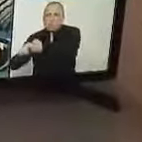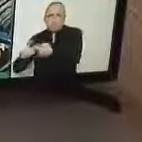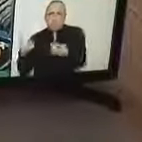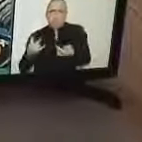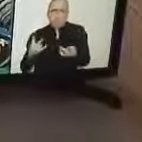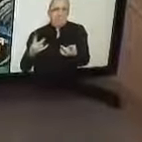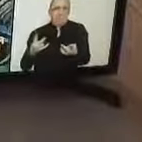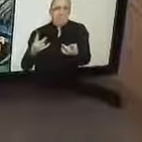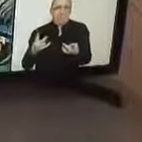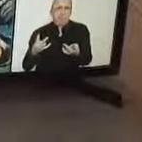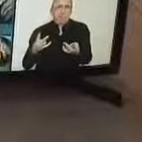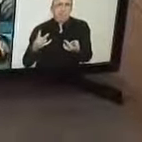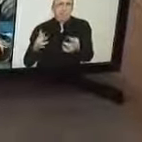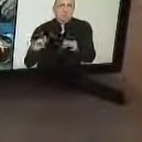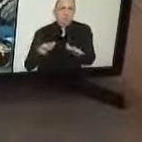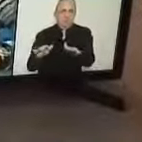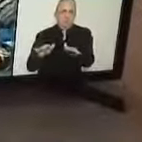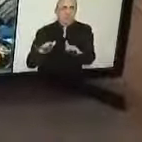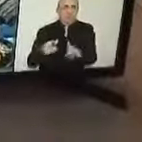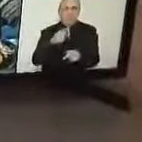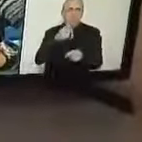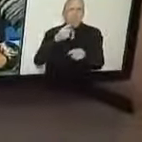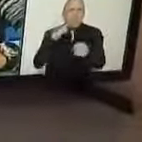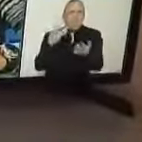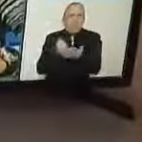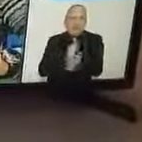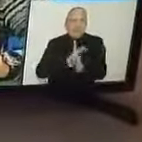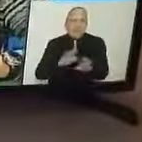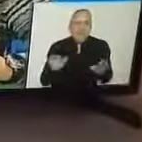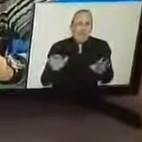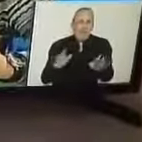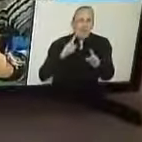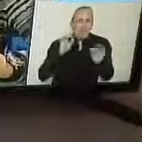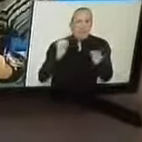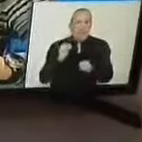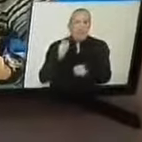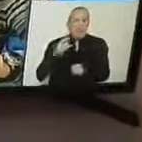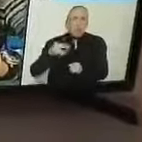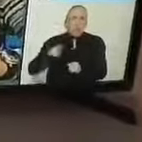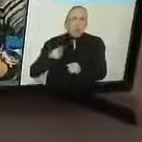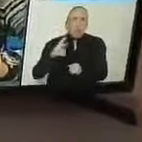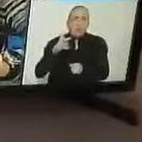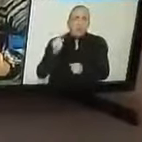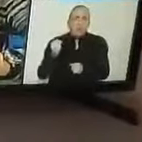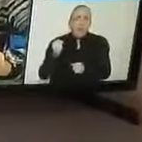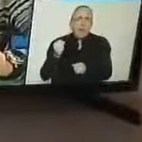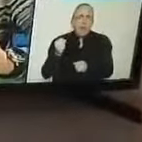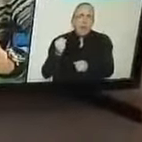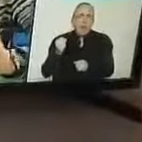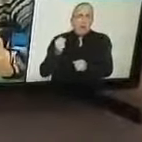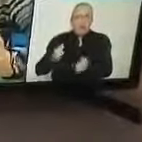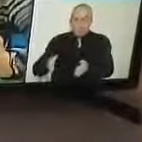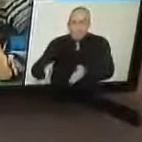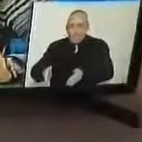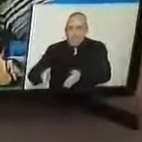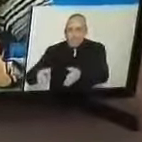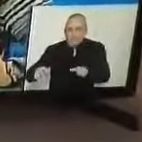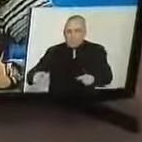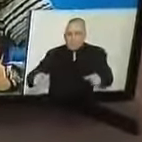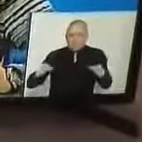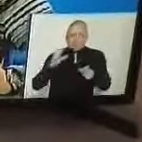наприклад, ви майже ніколи не знайдете амброзію на газонній частині по вулиці